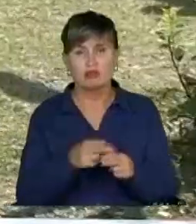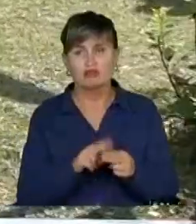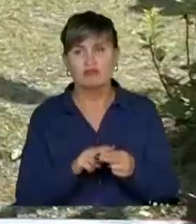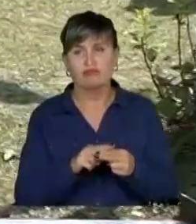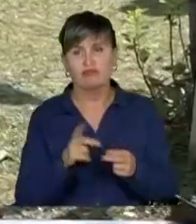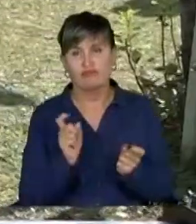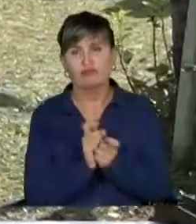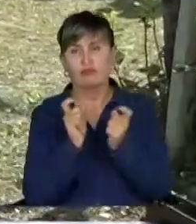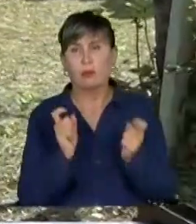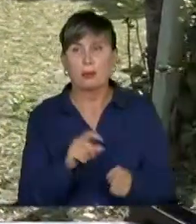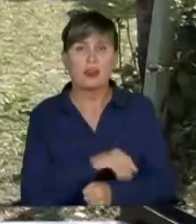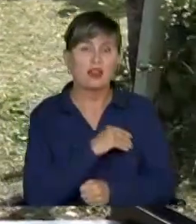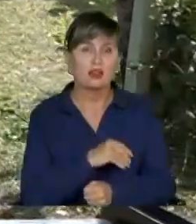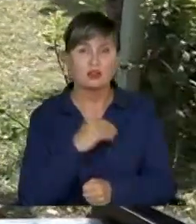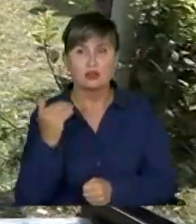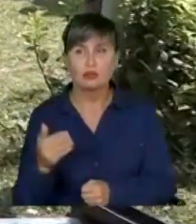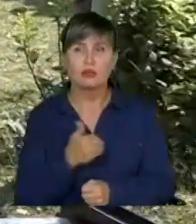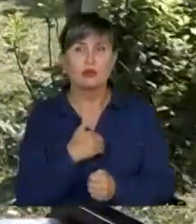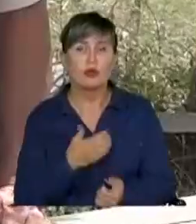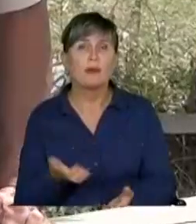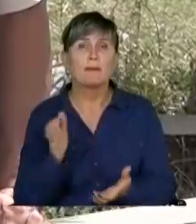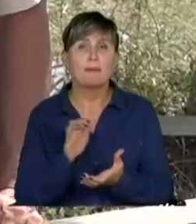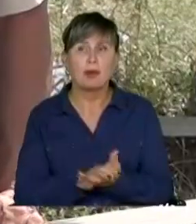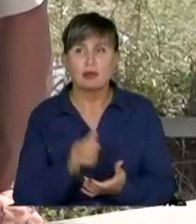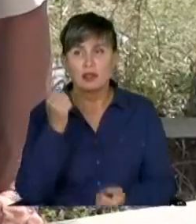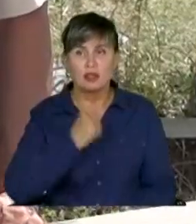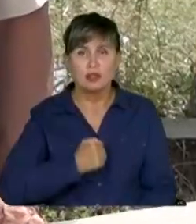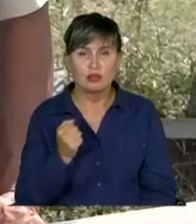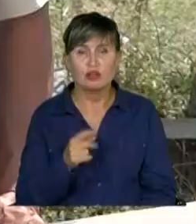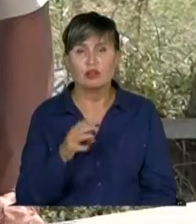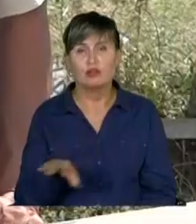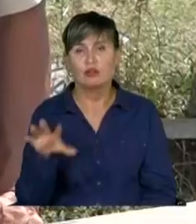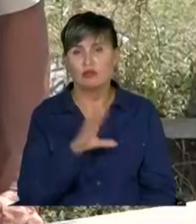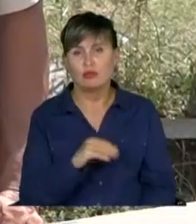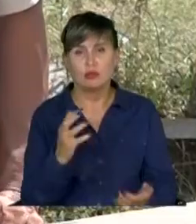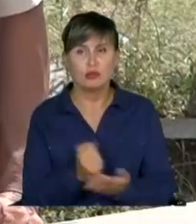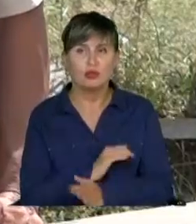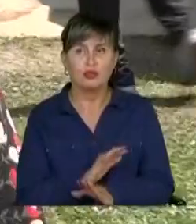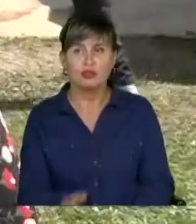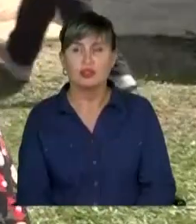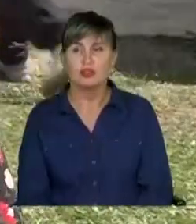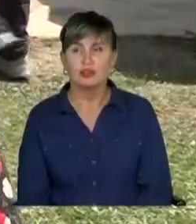яблоком раздора. Супруга Ханагата пытается помирить старых товарищей, но все попытки тщетны.